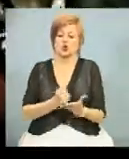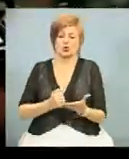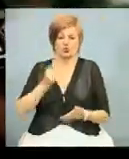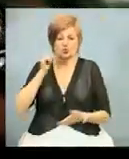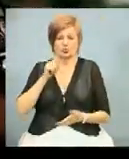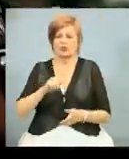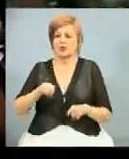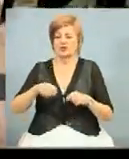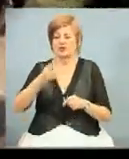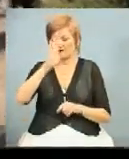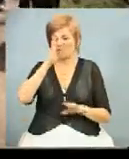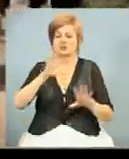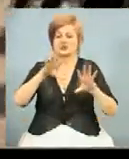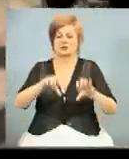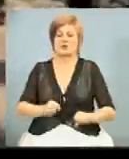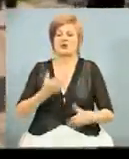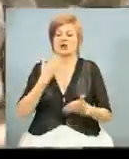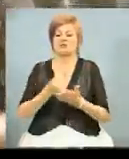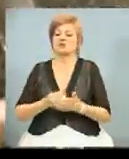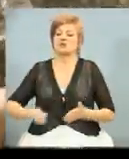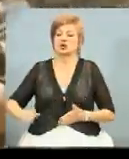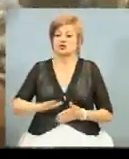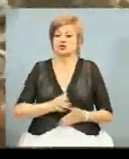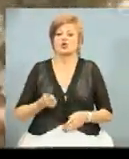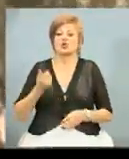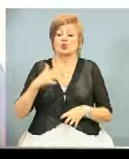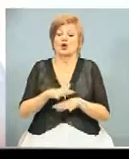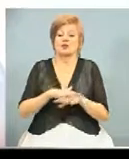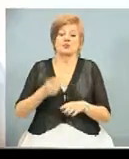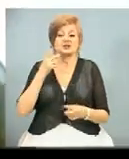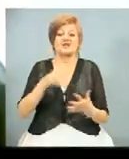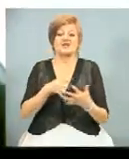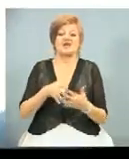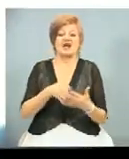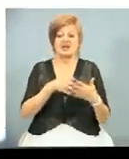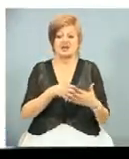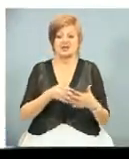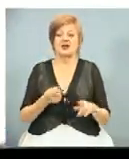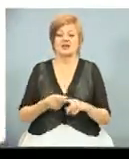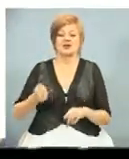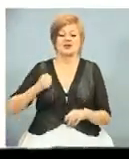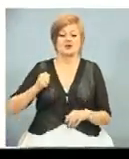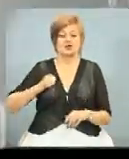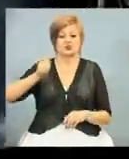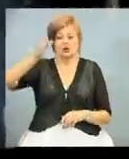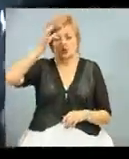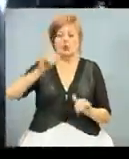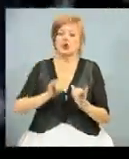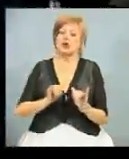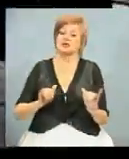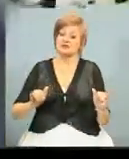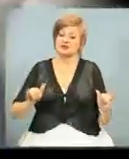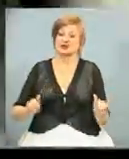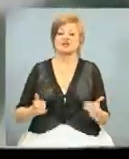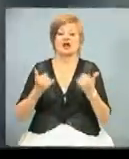давали загарбникам заволодіти своєю територією. Оскільки народи постійно воювали одне з одним, тому військова наука постійно розвивалася